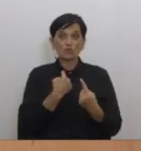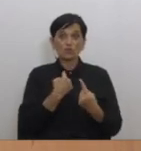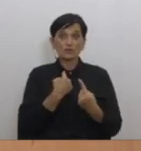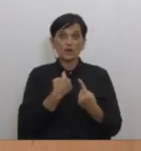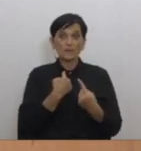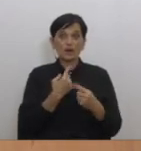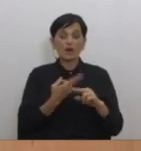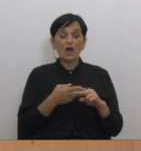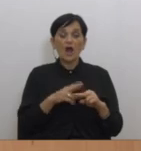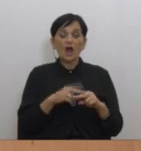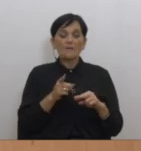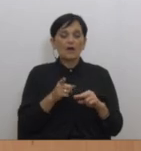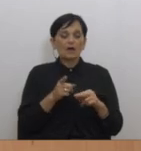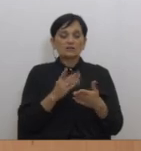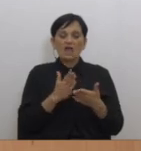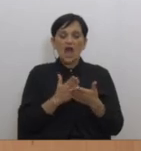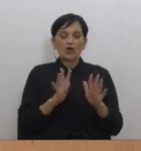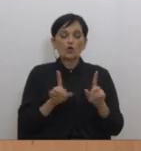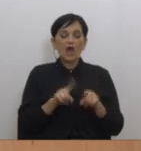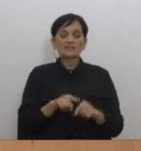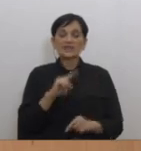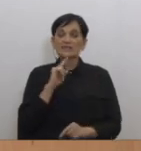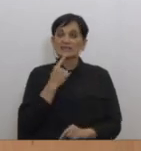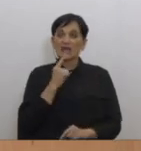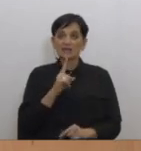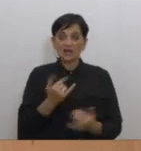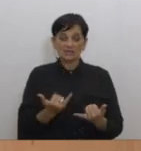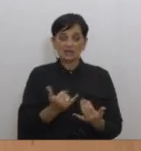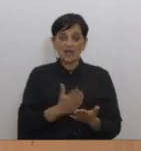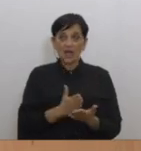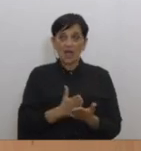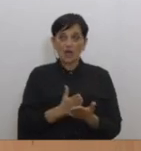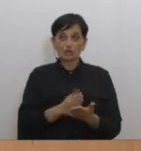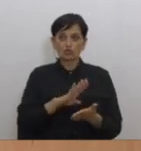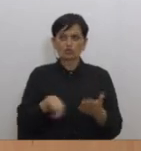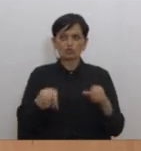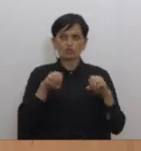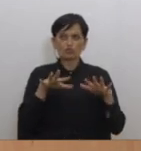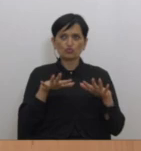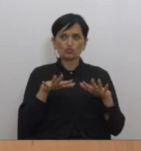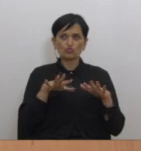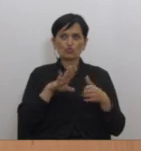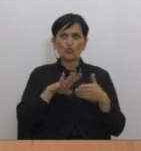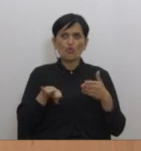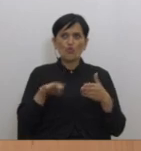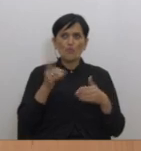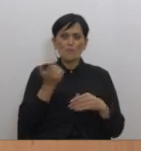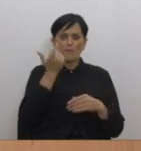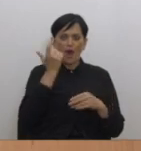ხახლო ამას არ არსებობს ეგეთი გაჭირვება, რაც დღეს ხდება. უშუქობა, უპატრონობა,